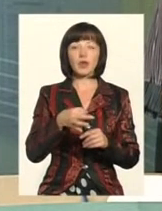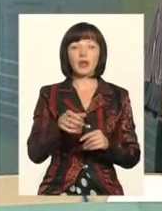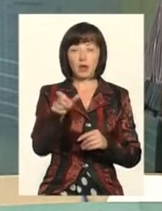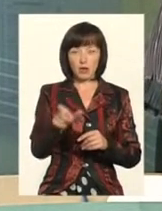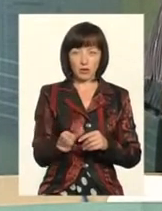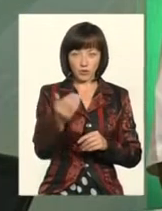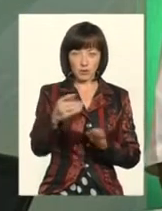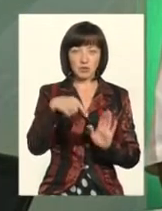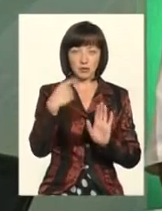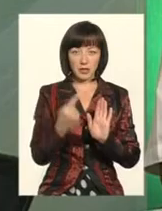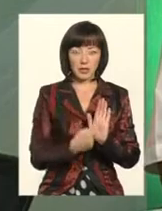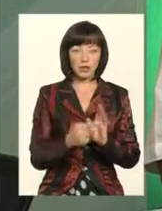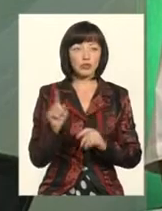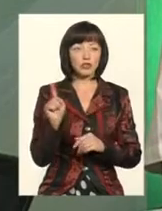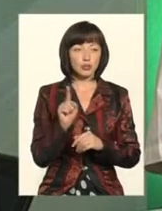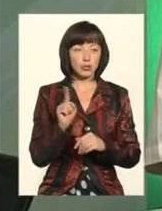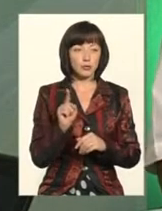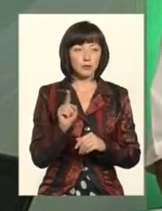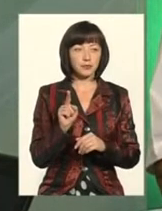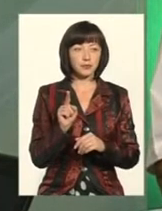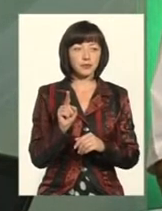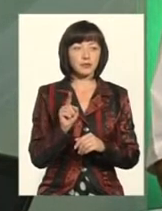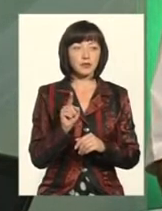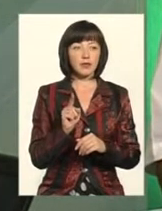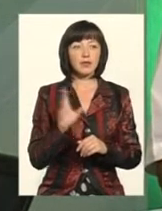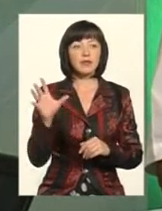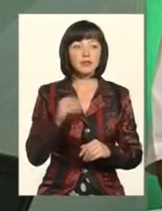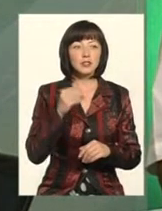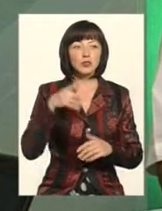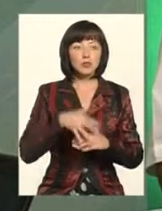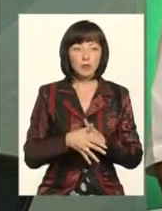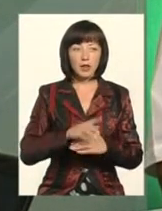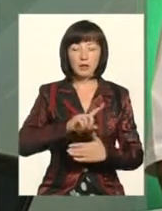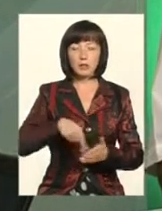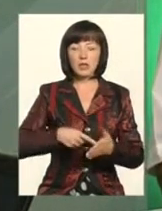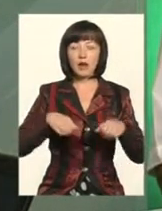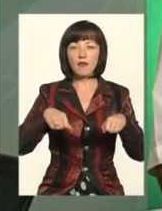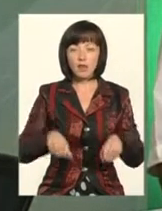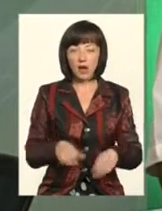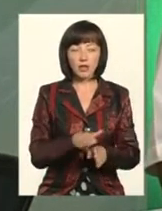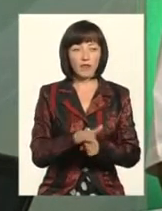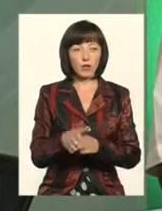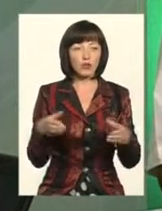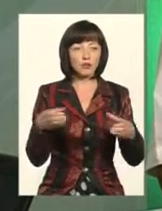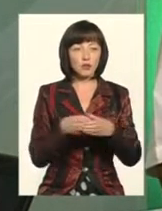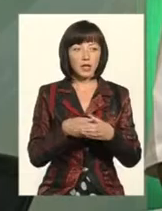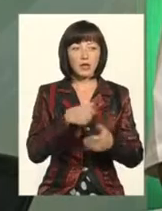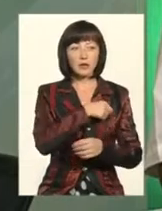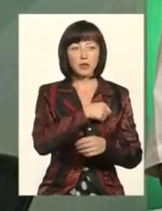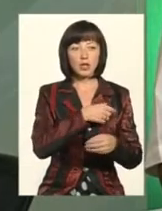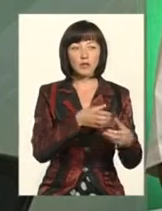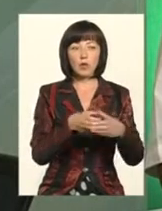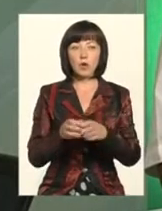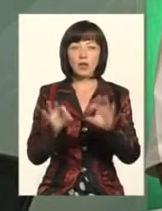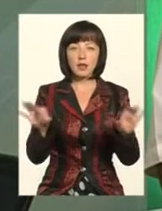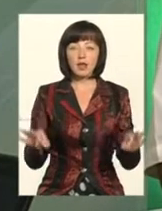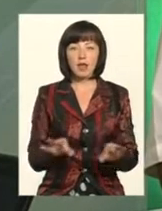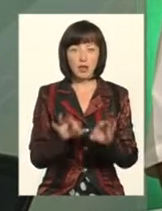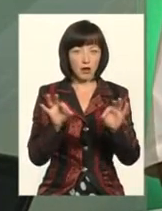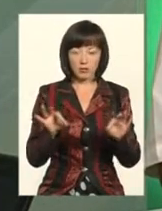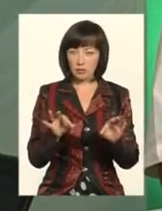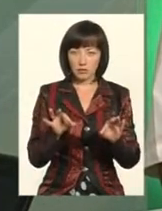громадянину, який задавав запитання, що ви, щоб всі зрозуміли, що міська влада, виконавчий комітет, депутатський корпус ніякому разі